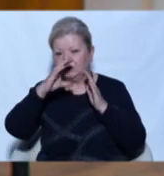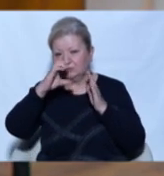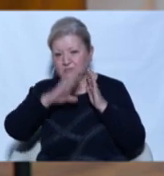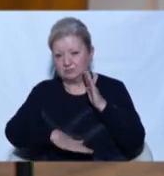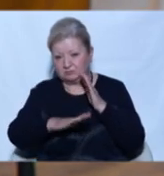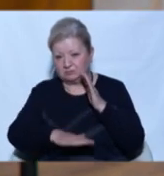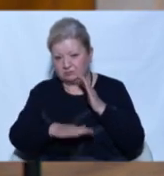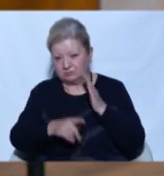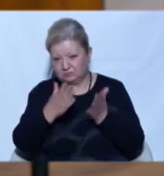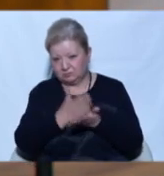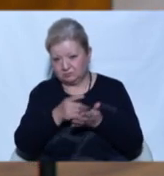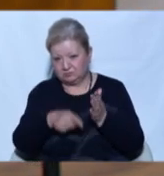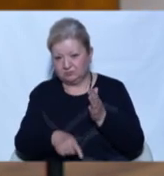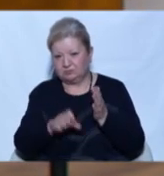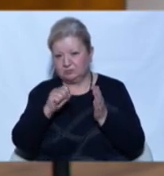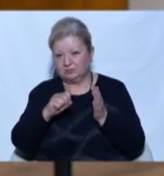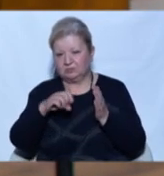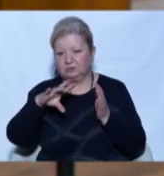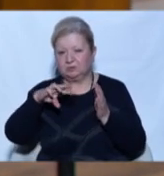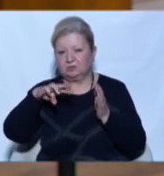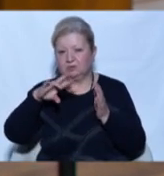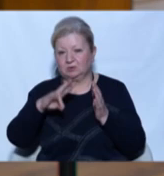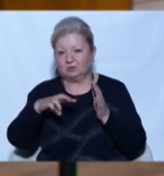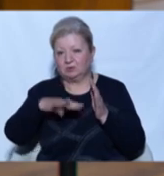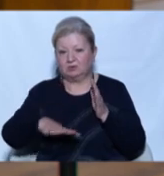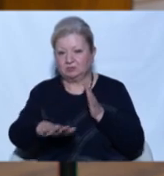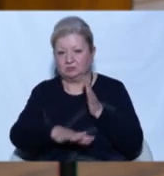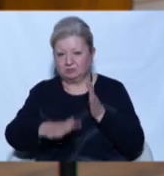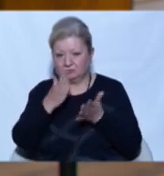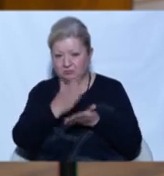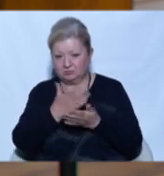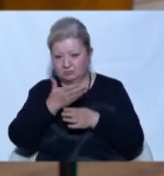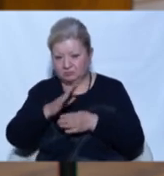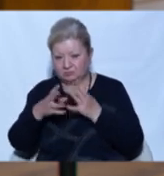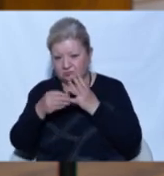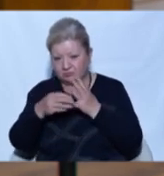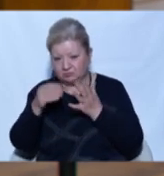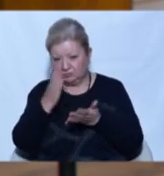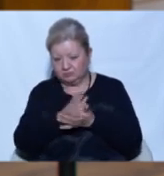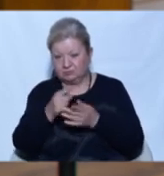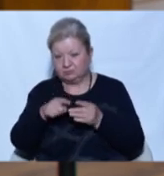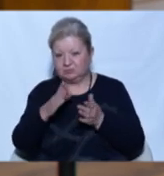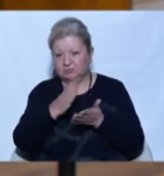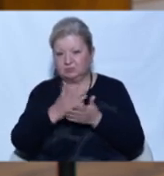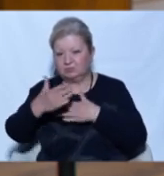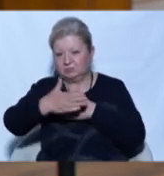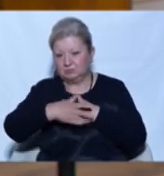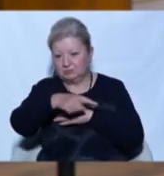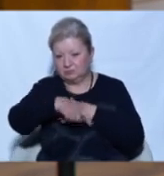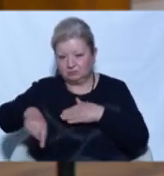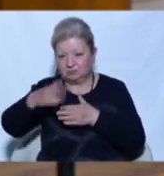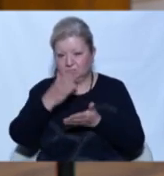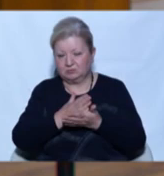ნაწილში გვაქვს ანტარქტიდის კონტინენტი, ხმელეთის ნაწილი, რომელსაც აკრავს ატლანტის